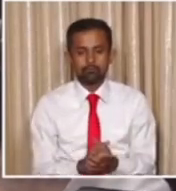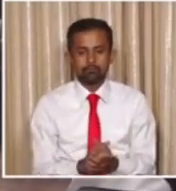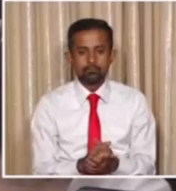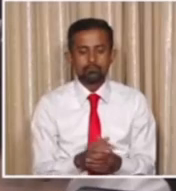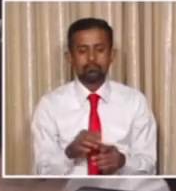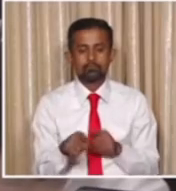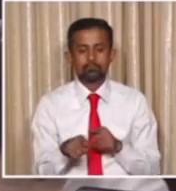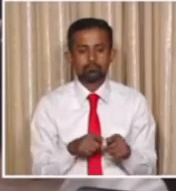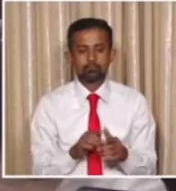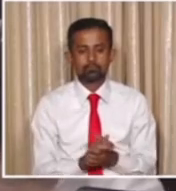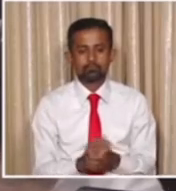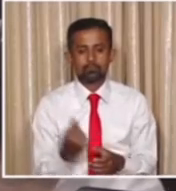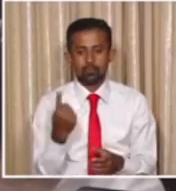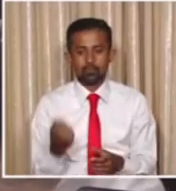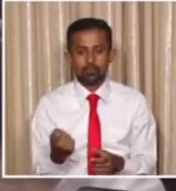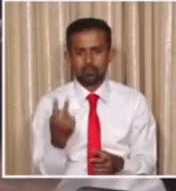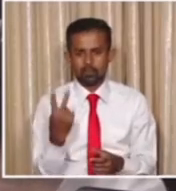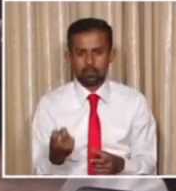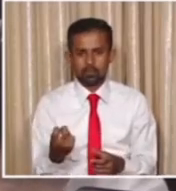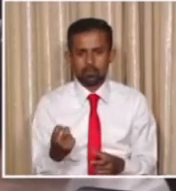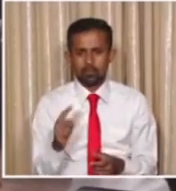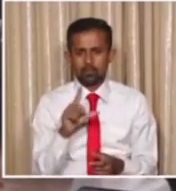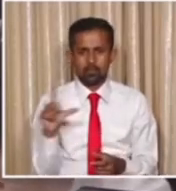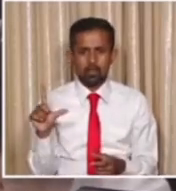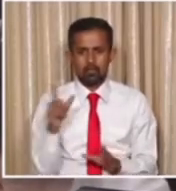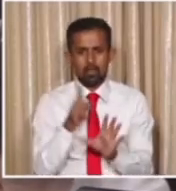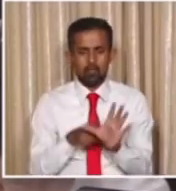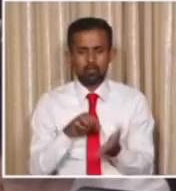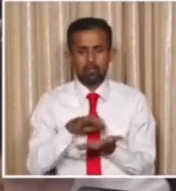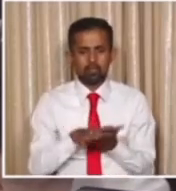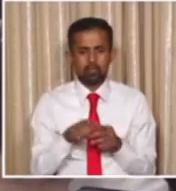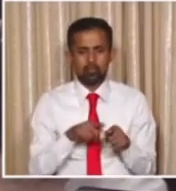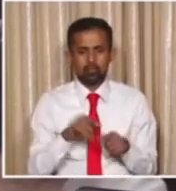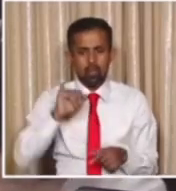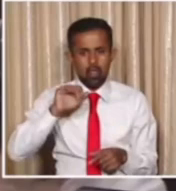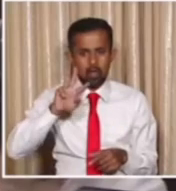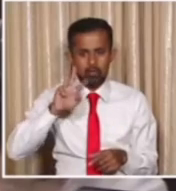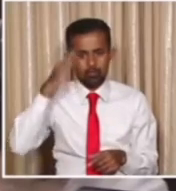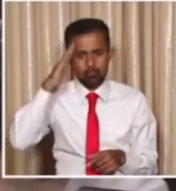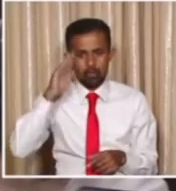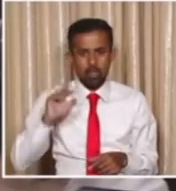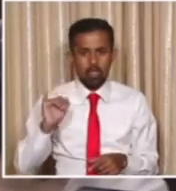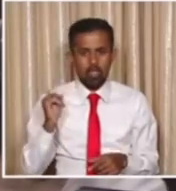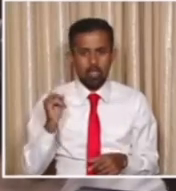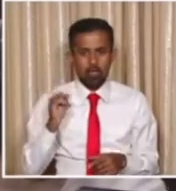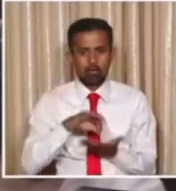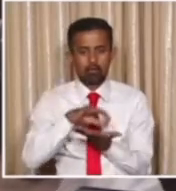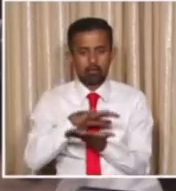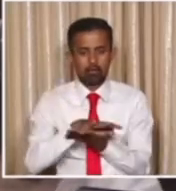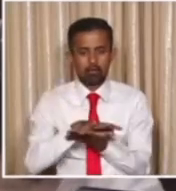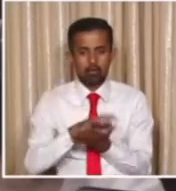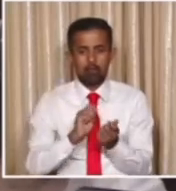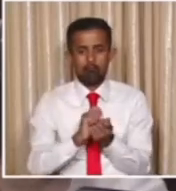ඒවගේම එක්දස් දෙදස් දහතේ ගත්ත තීන්දුව අනුව හැටතුන හැටේ තීන්දුව